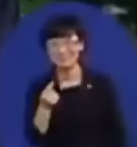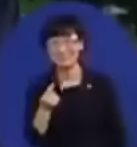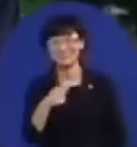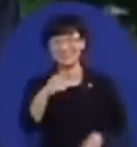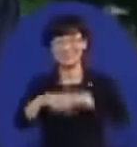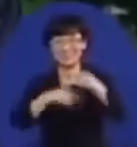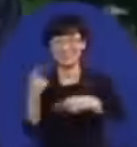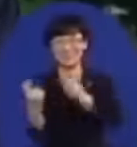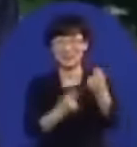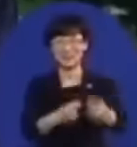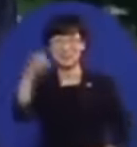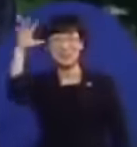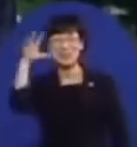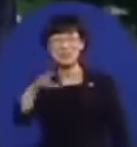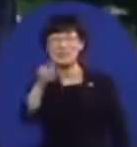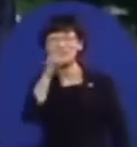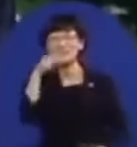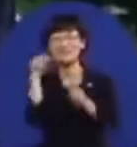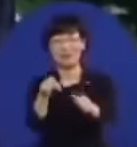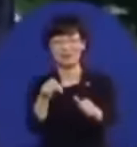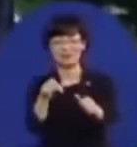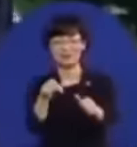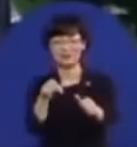따라 말씀 빛이 있으라.